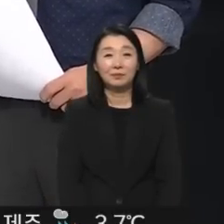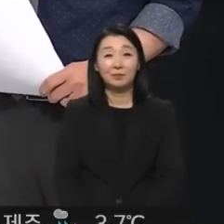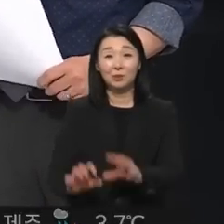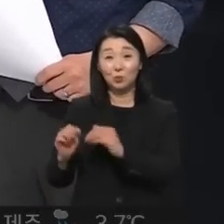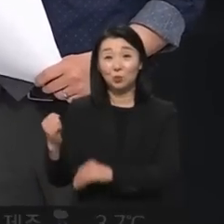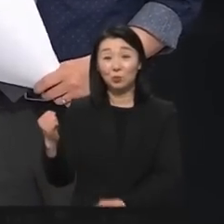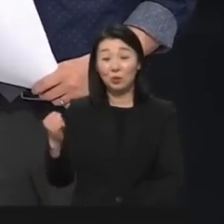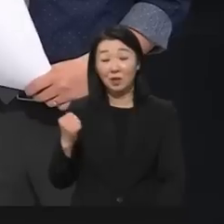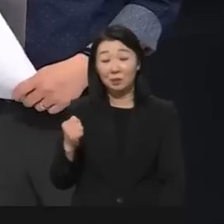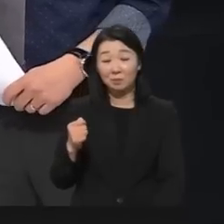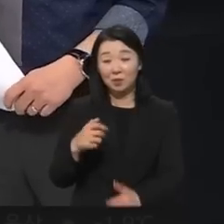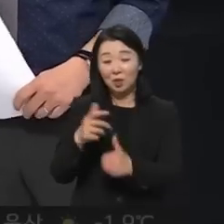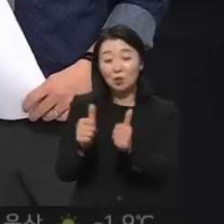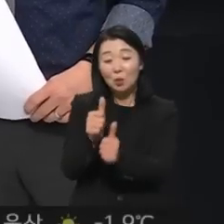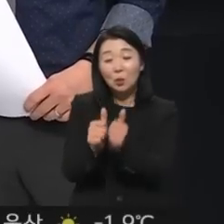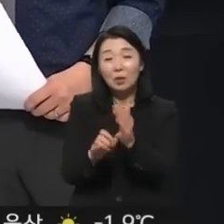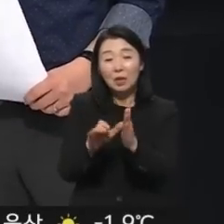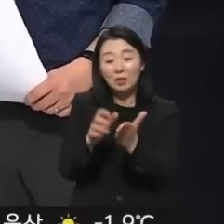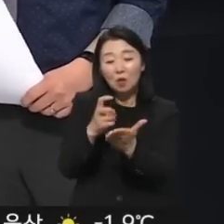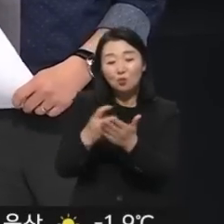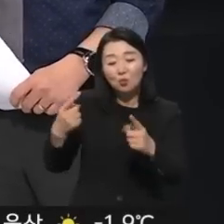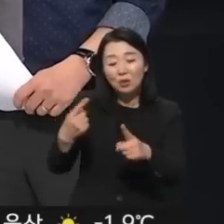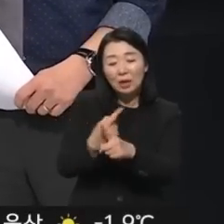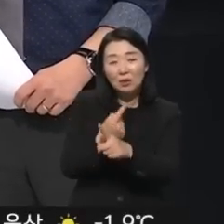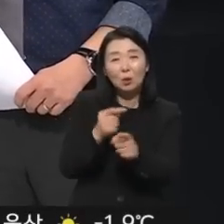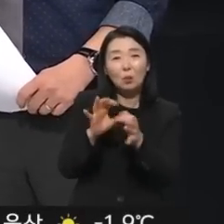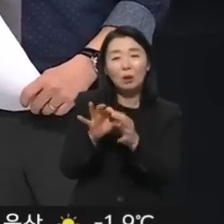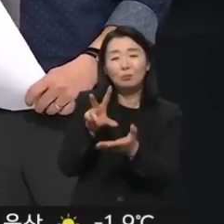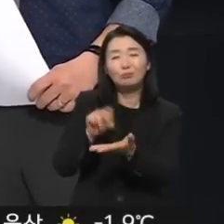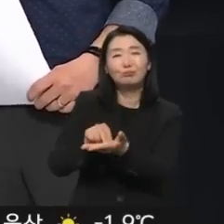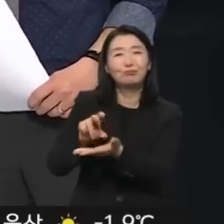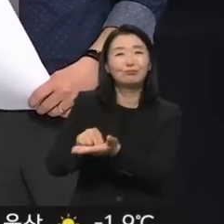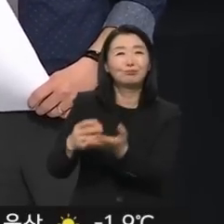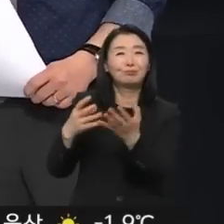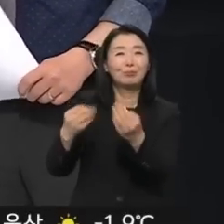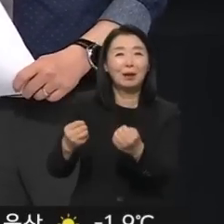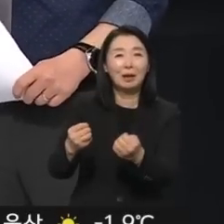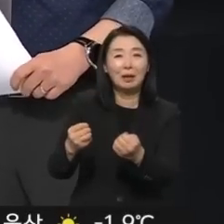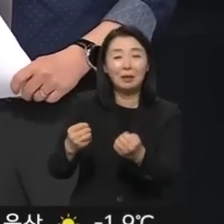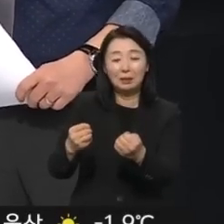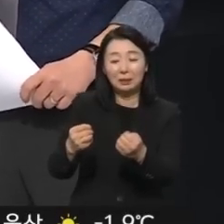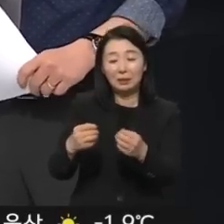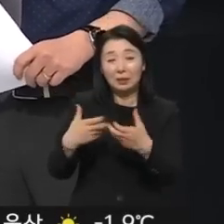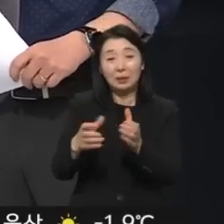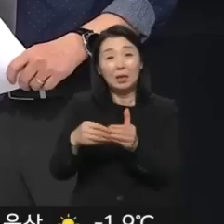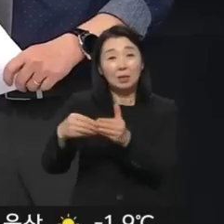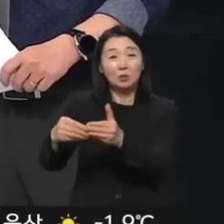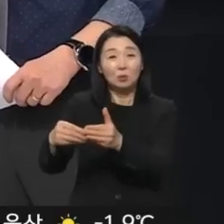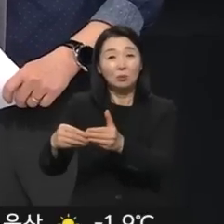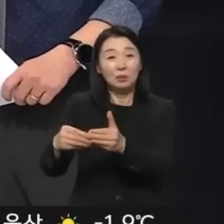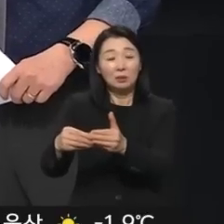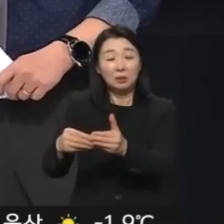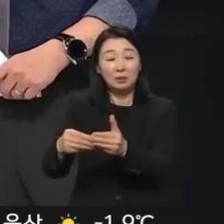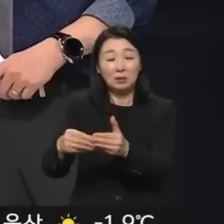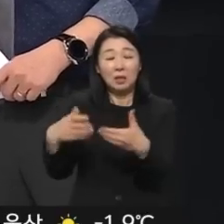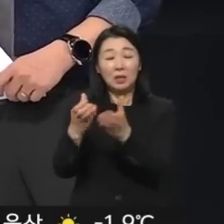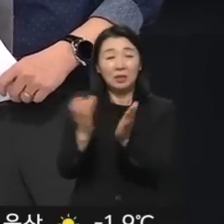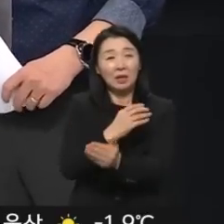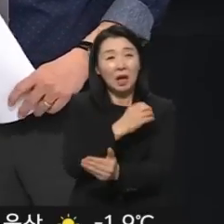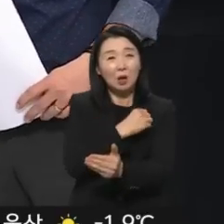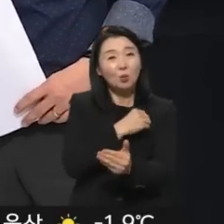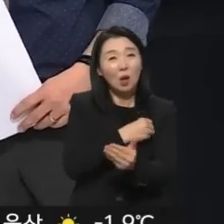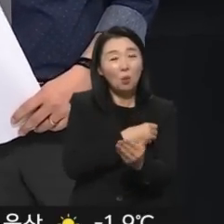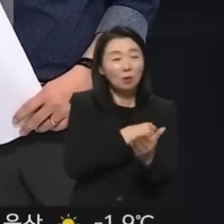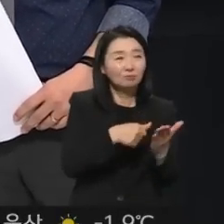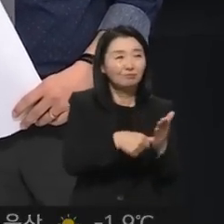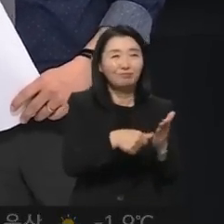국민의힘이 전대 룰 개정 문제를 놓고 연일 시끄럽죠. 당 지도부는 당원의 비중을 확대하는 쪽으로 이미 결심을